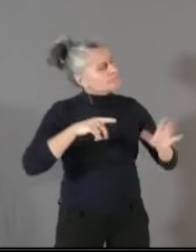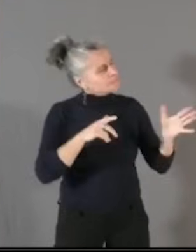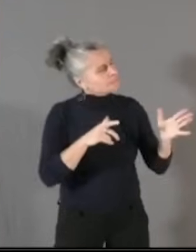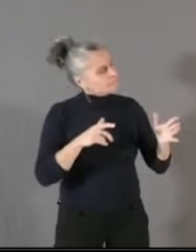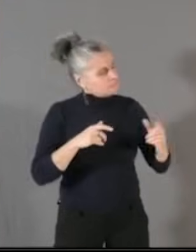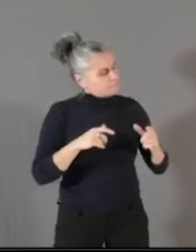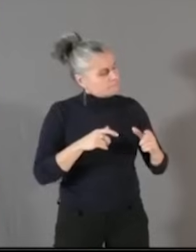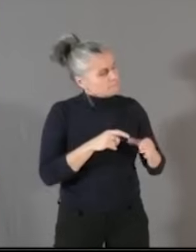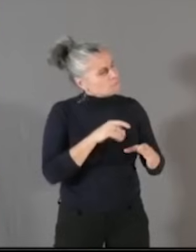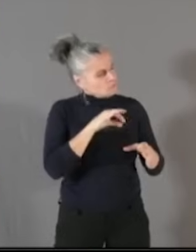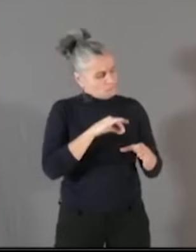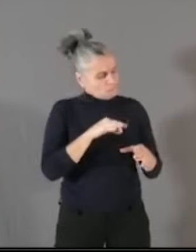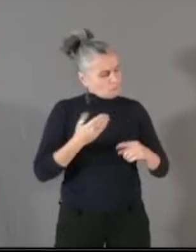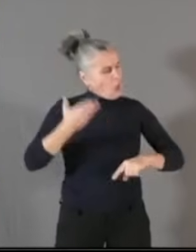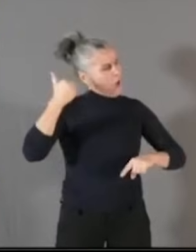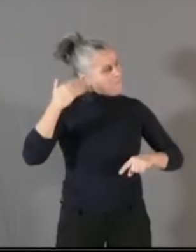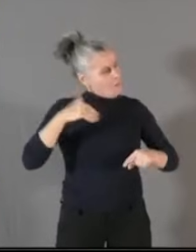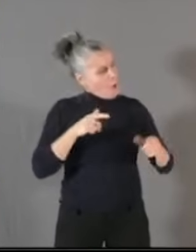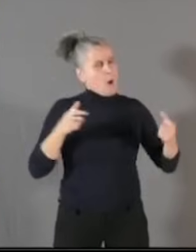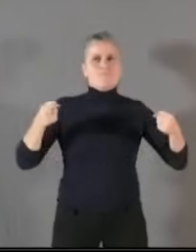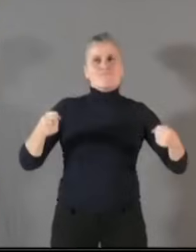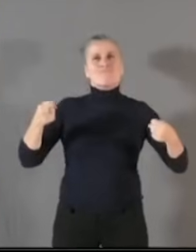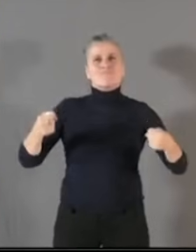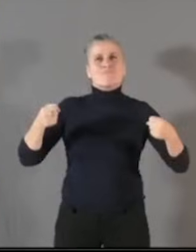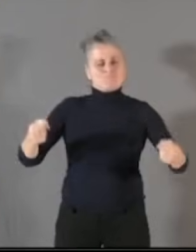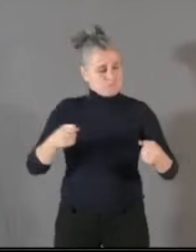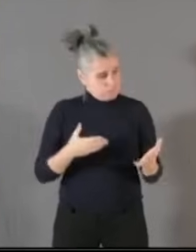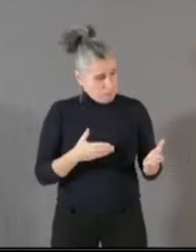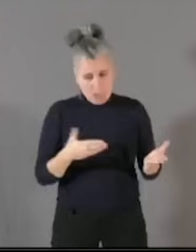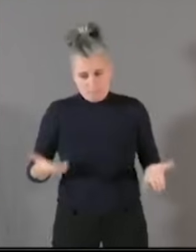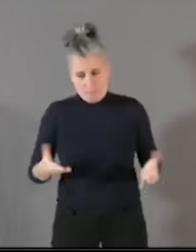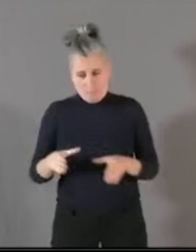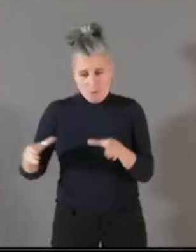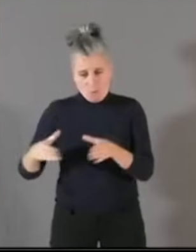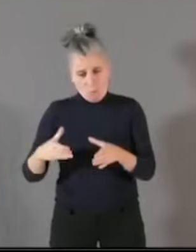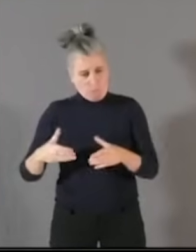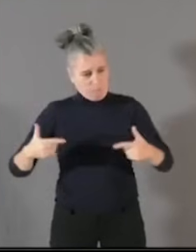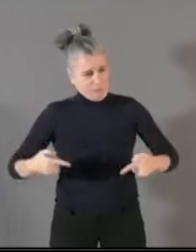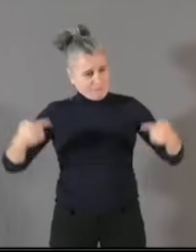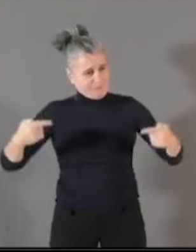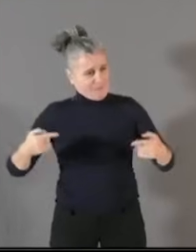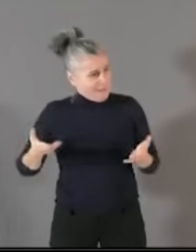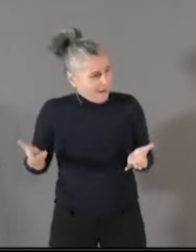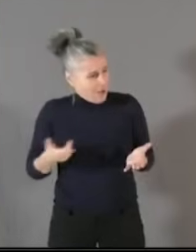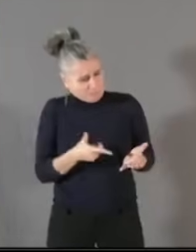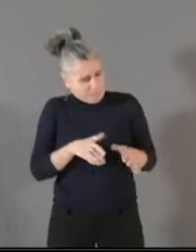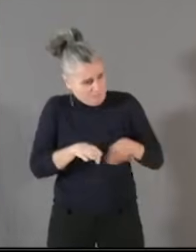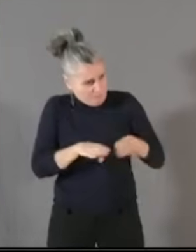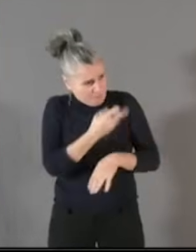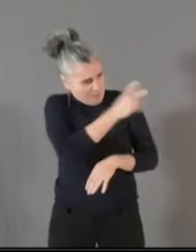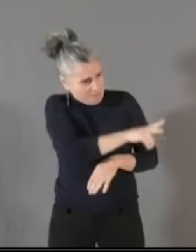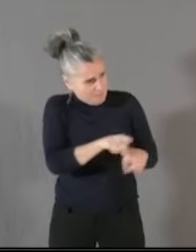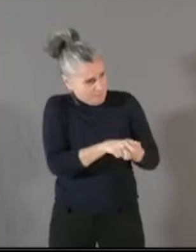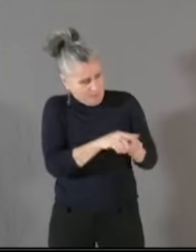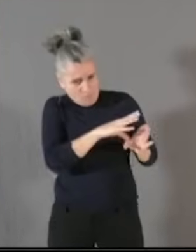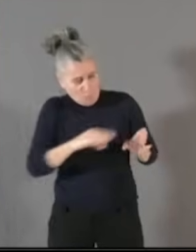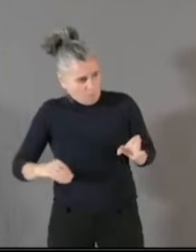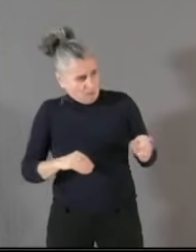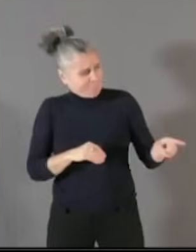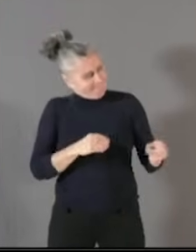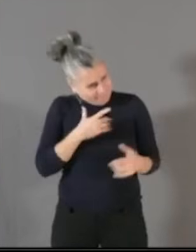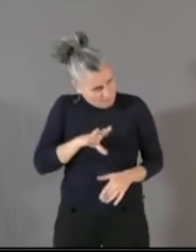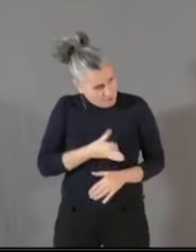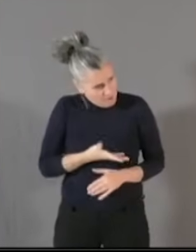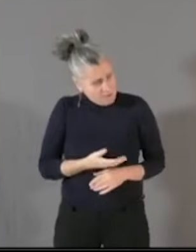vous n'appréciez pas que vos adversaires utilisent vos méthodes. Vous avez vu, ça pique un peu, hein, ce genre de choses. Enfin bref,